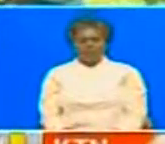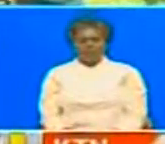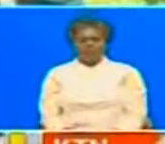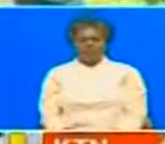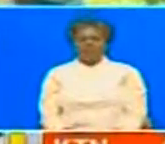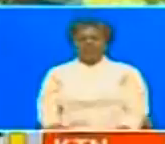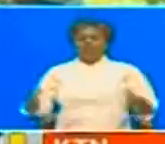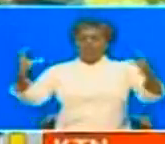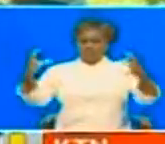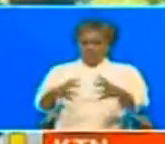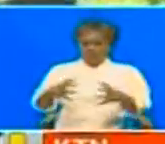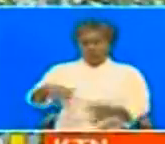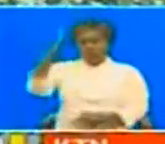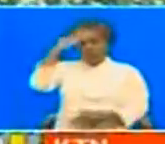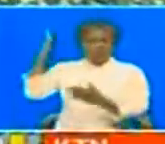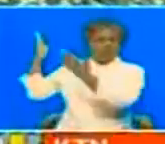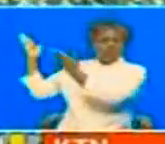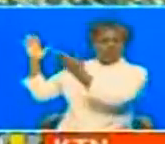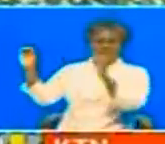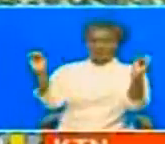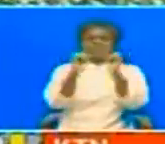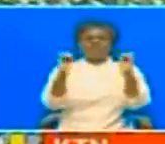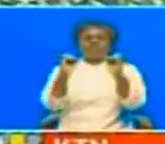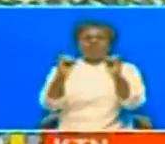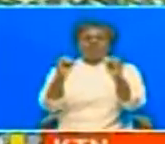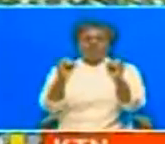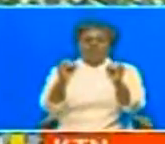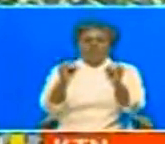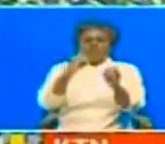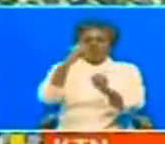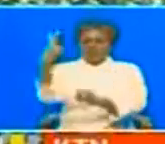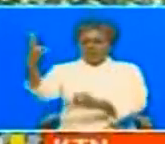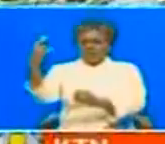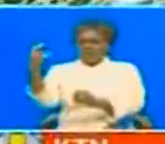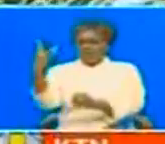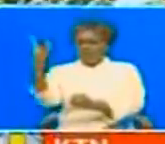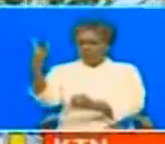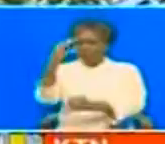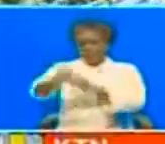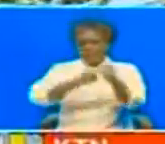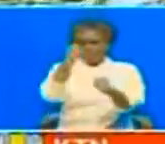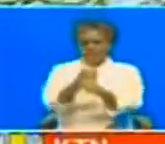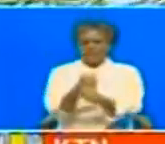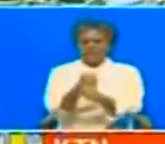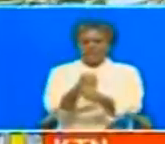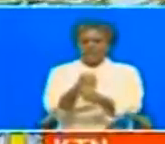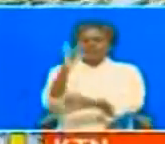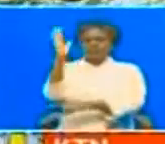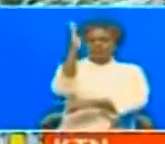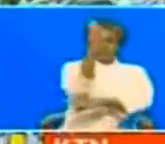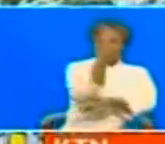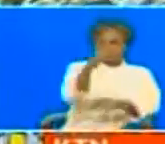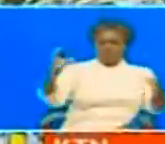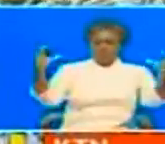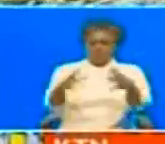Ingawa wakazi hawafahamu mmea huu umekuwa hapa kwa takriban miaka 24. Ni mti ambao wenyeji